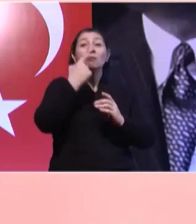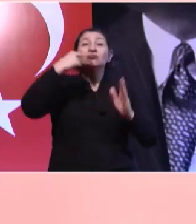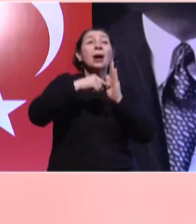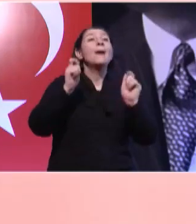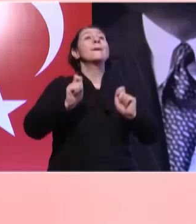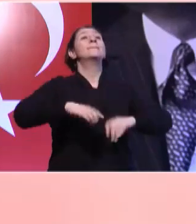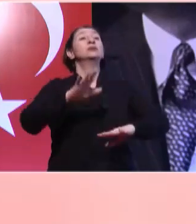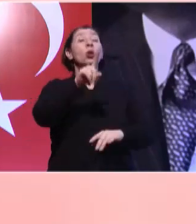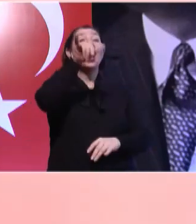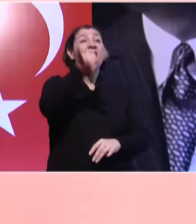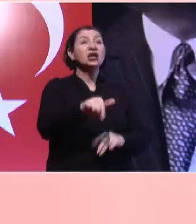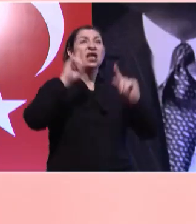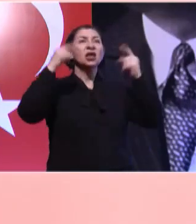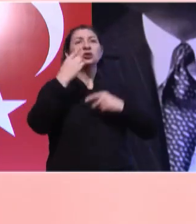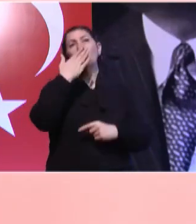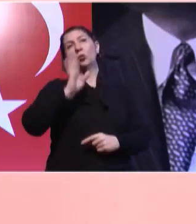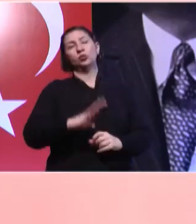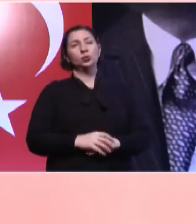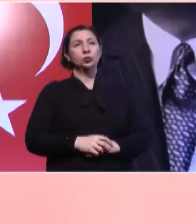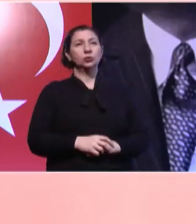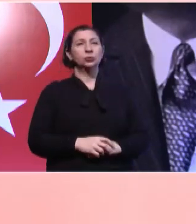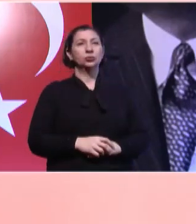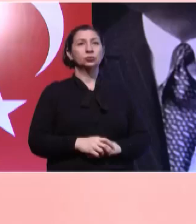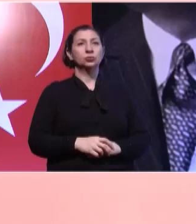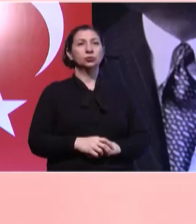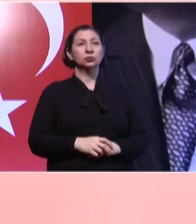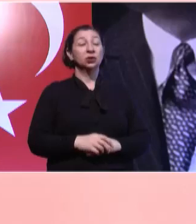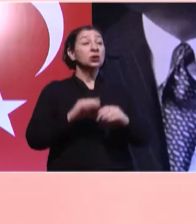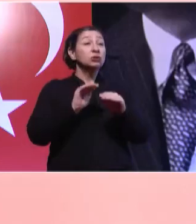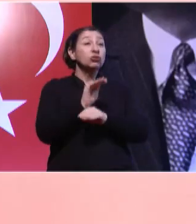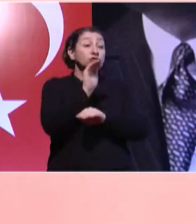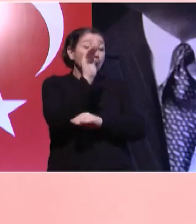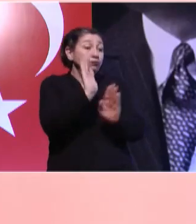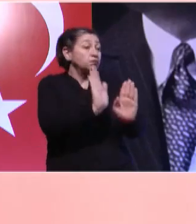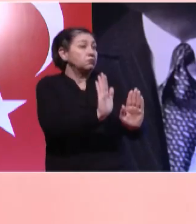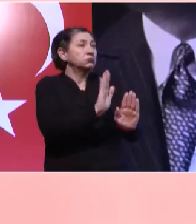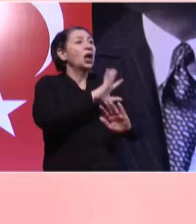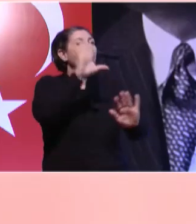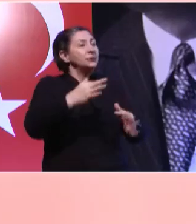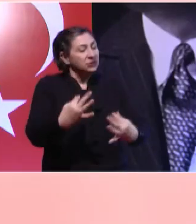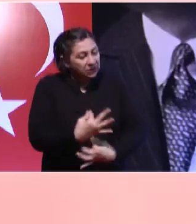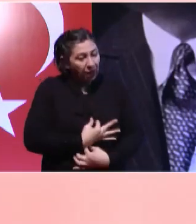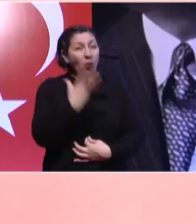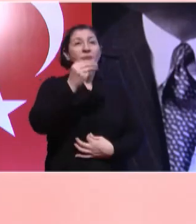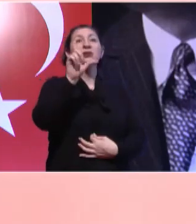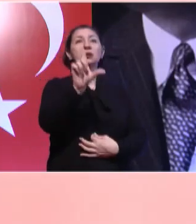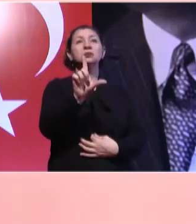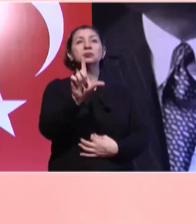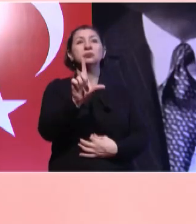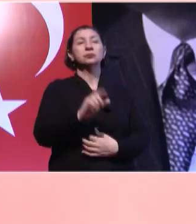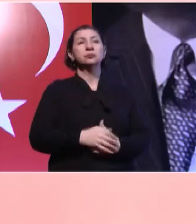bir hakkı, böyle bir yetkisi yoktur. Yaşam tarzına da hepimizin saygı duyması lazım.